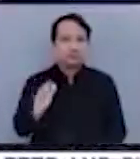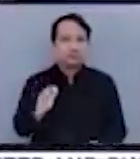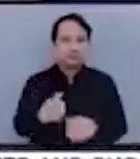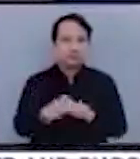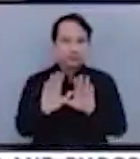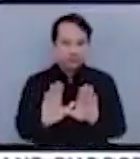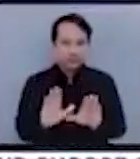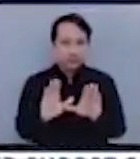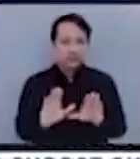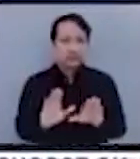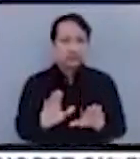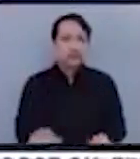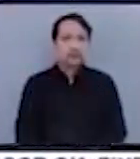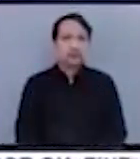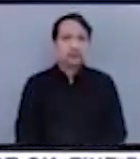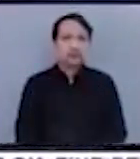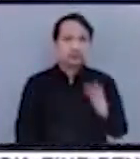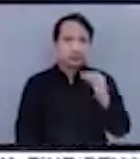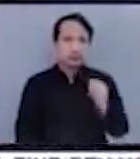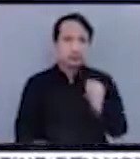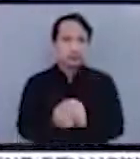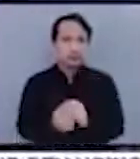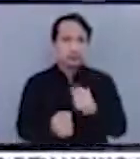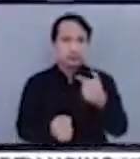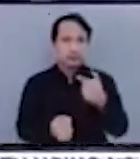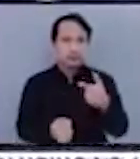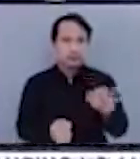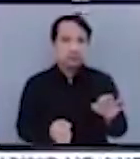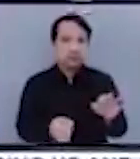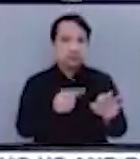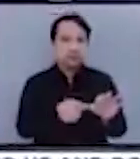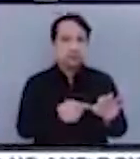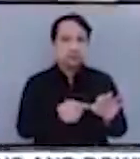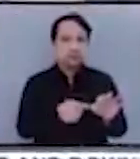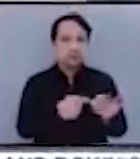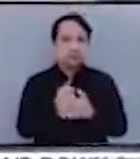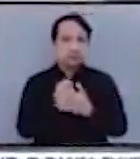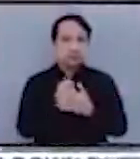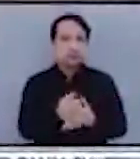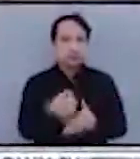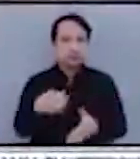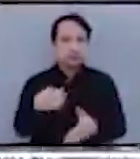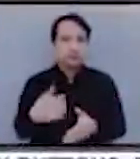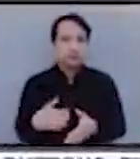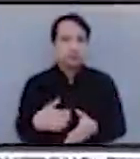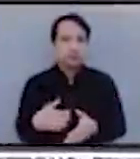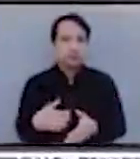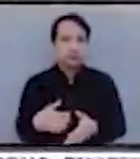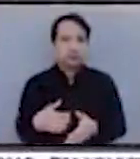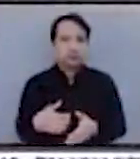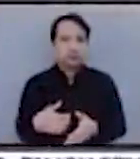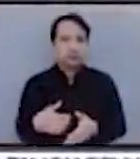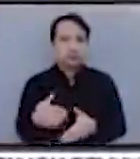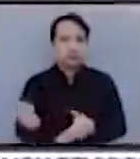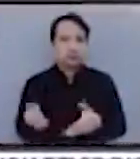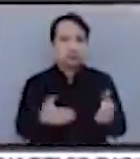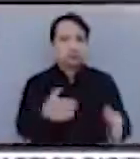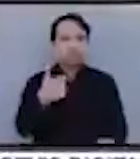mga operatiba kasama ang dating nobya nito. Agad namang rumisponde ang mga pulis at dinalang lalaki at ang dati nitong